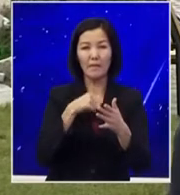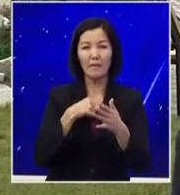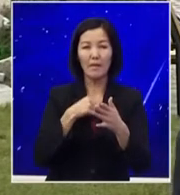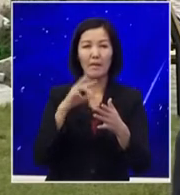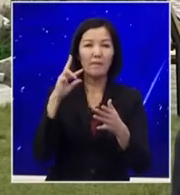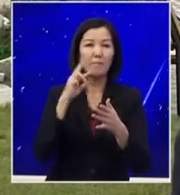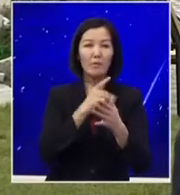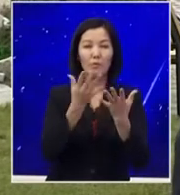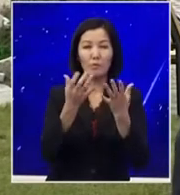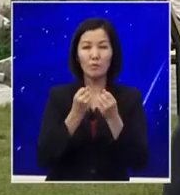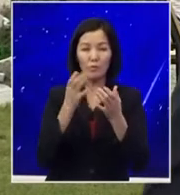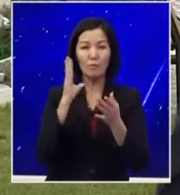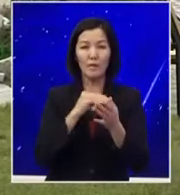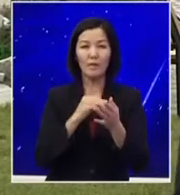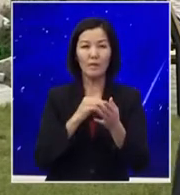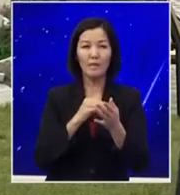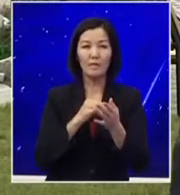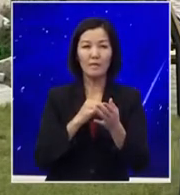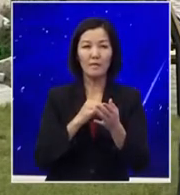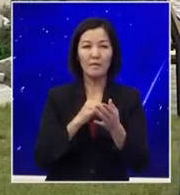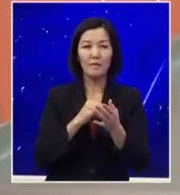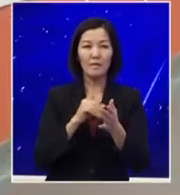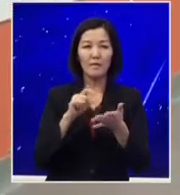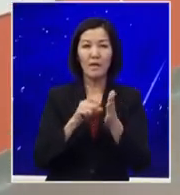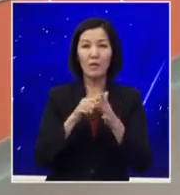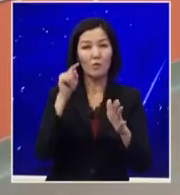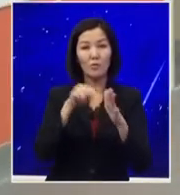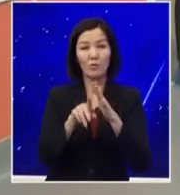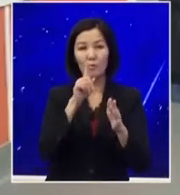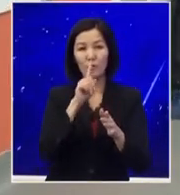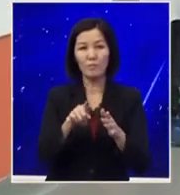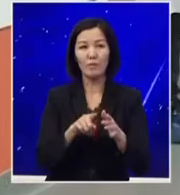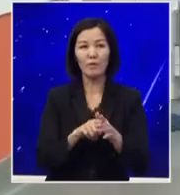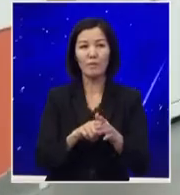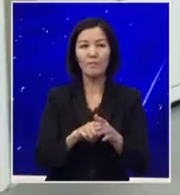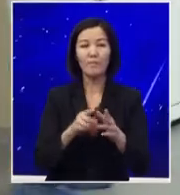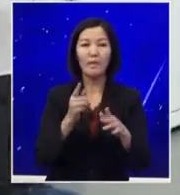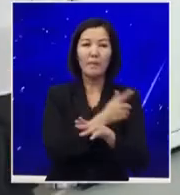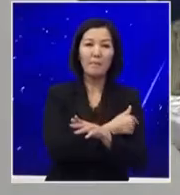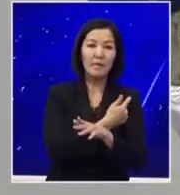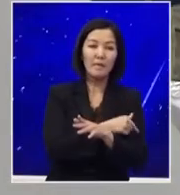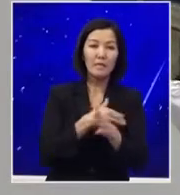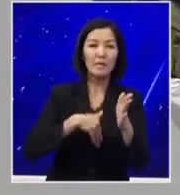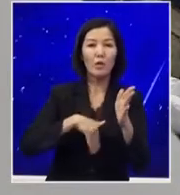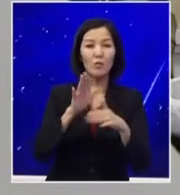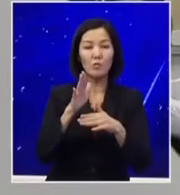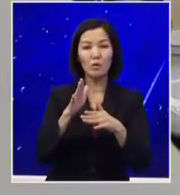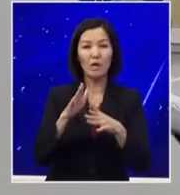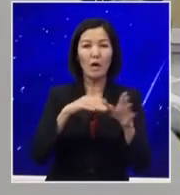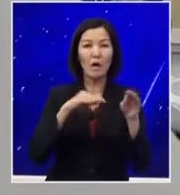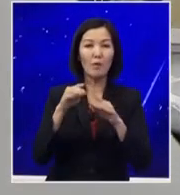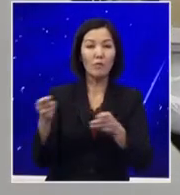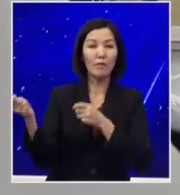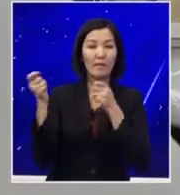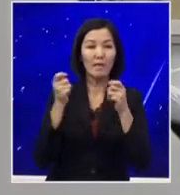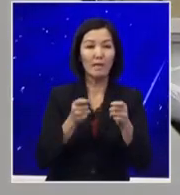системаның. Коридорға шықпайды ол ауа. Медициналық қондырғылар озық, ең жақсысын алыпты. Науқастар кетпесін